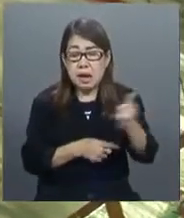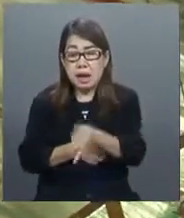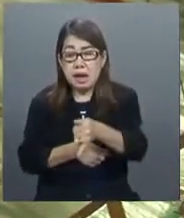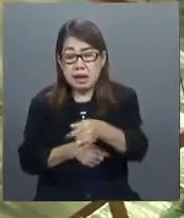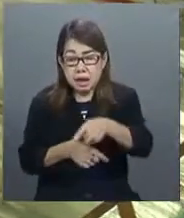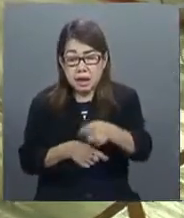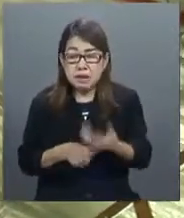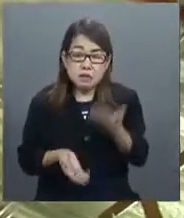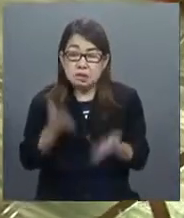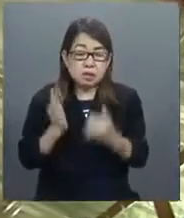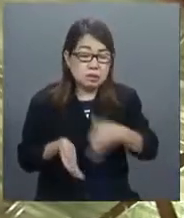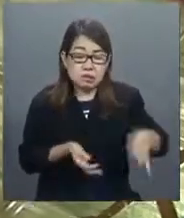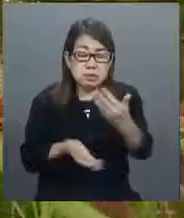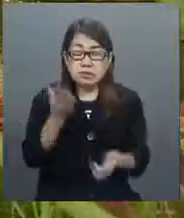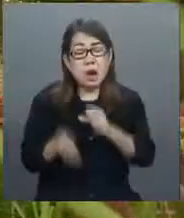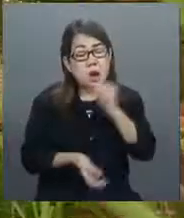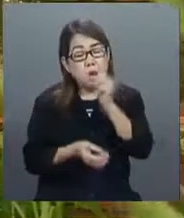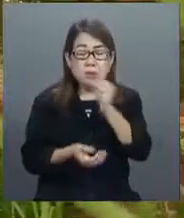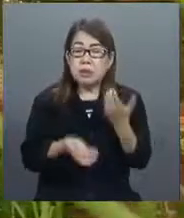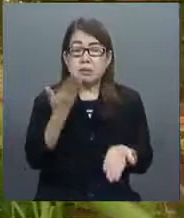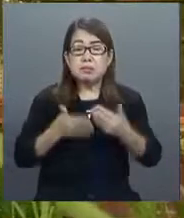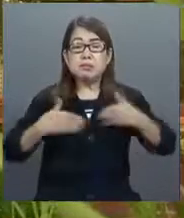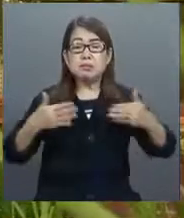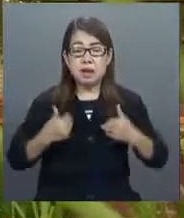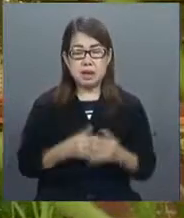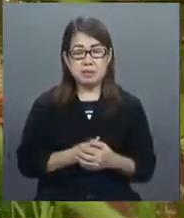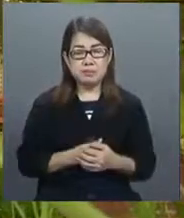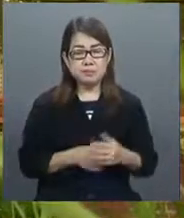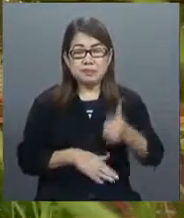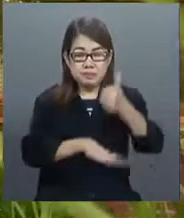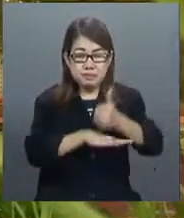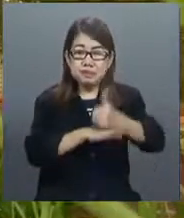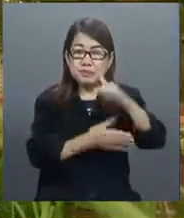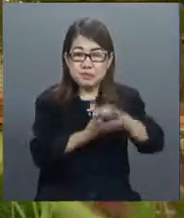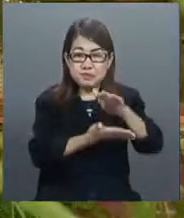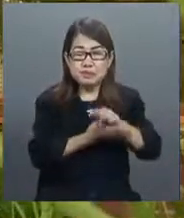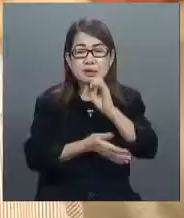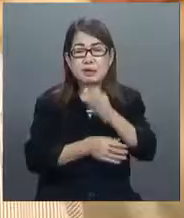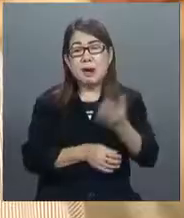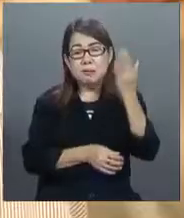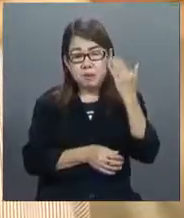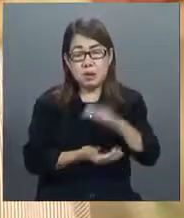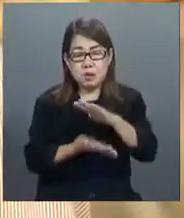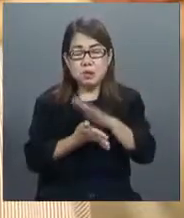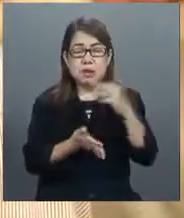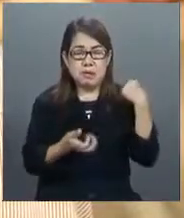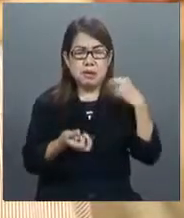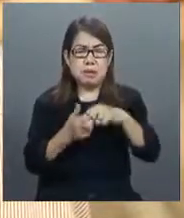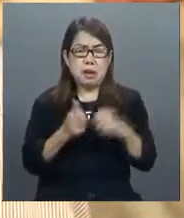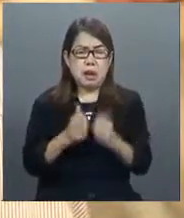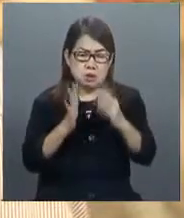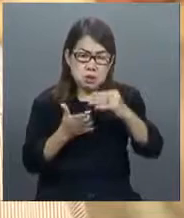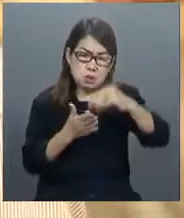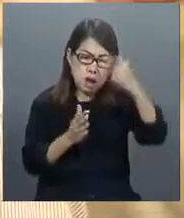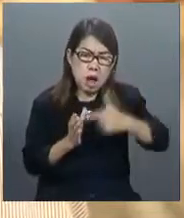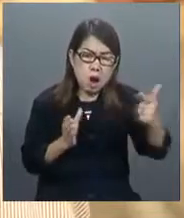ก็ได้ครับร้องเพลงก็ได้ครับ ผู้อำนวยการโรงเรียนบอกว่าที่ผ่านมาโรงเรียนประสบปัญหานักเรียนออกจากการศึก